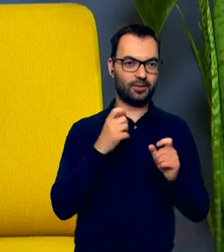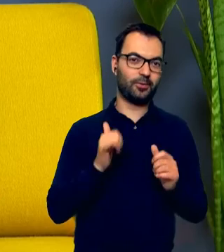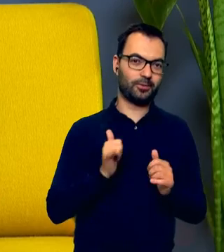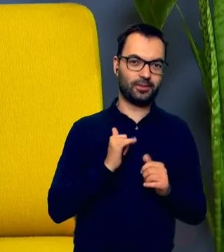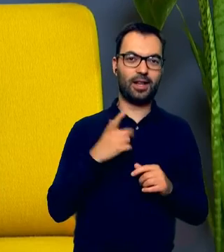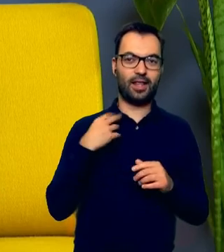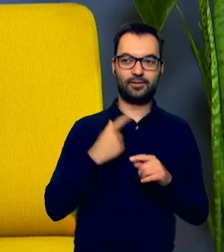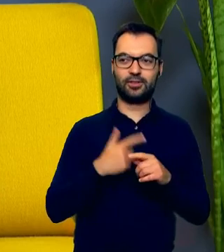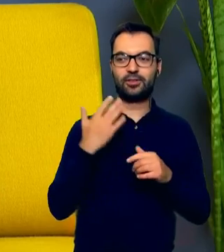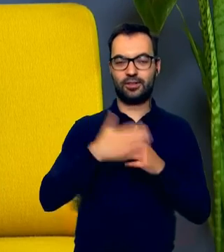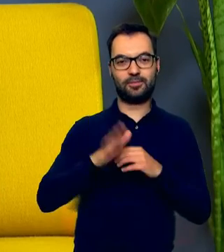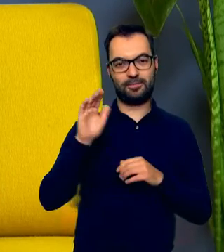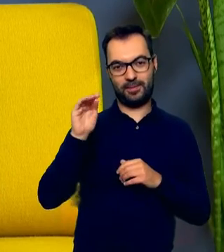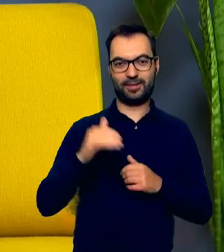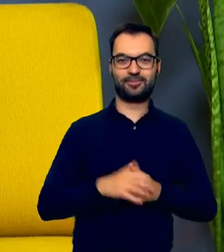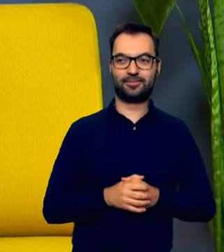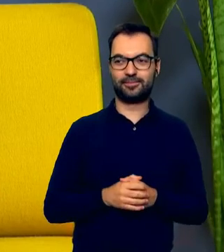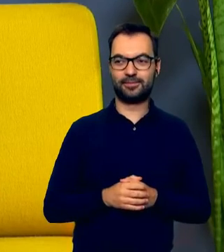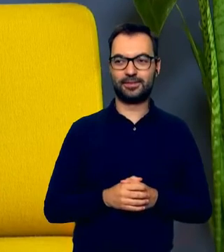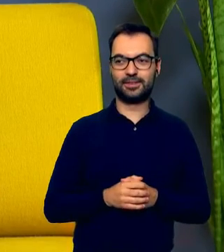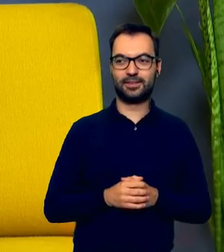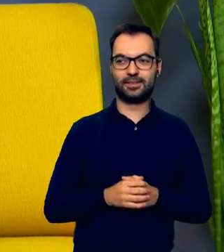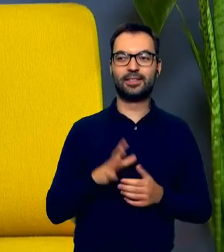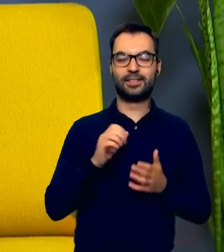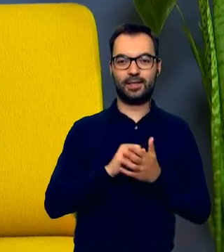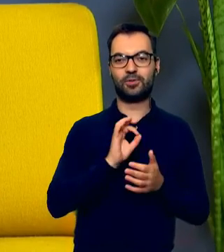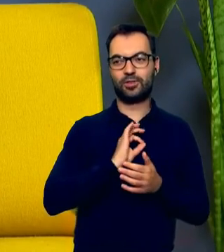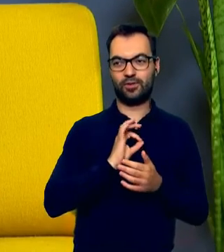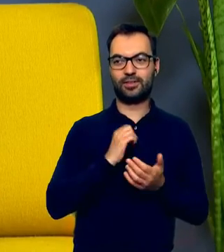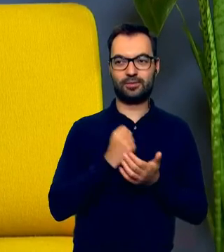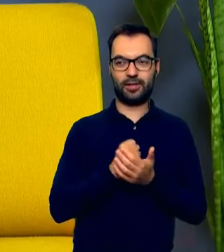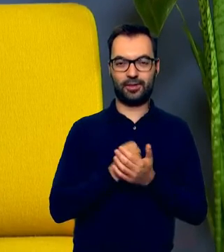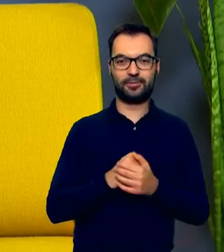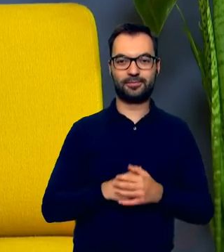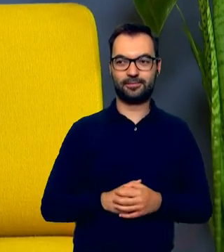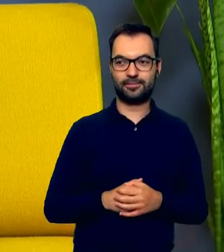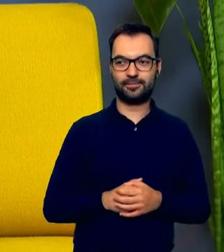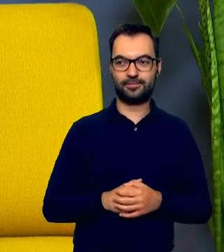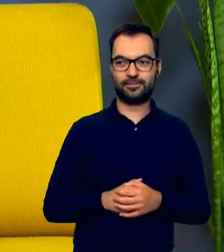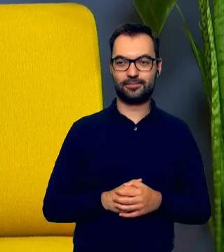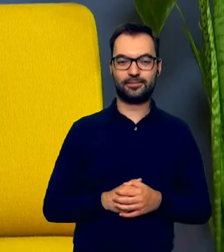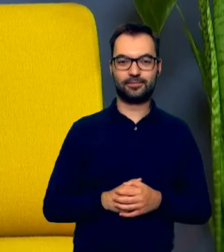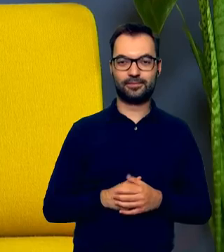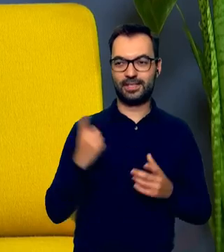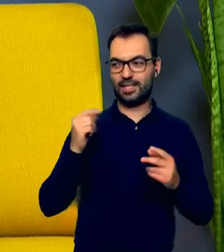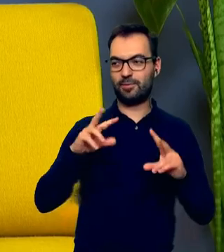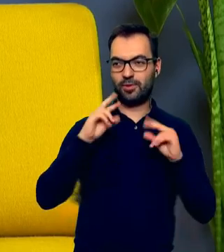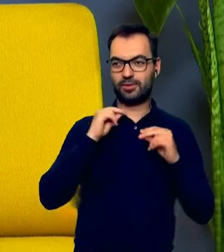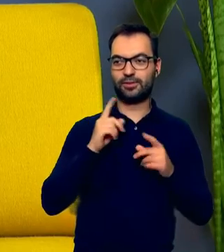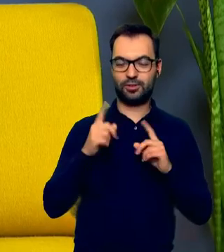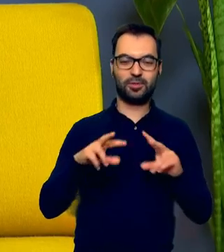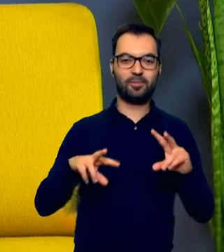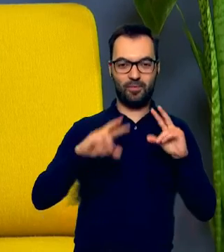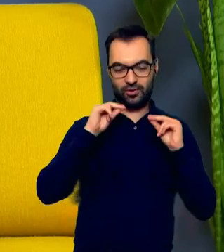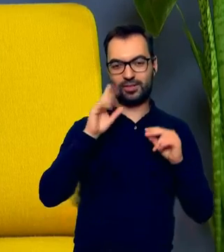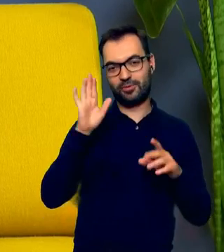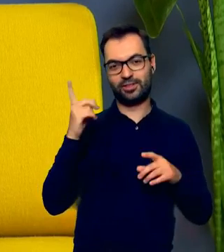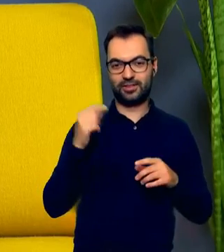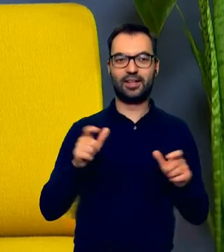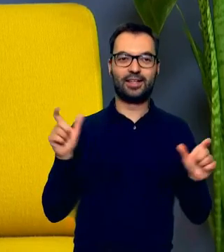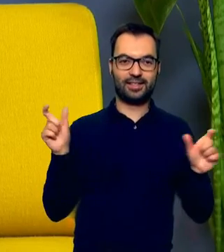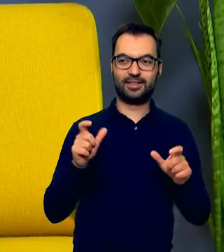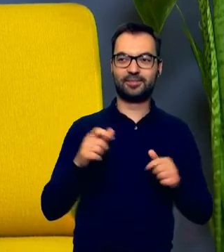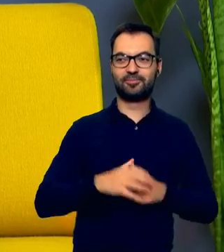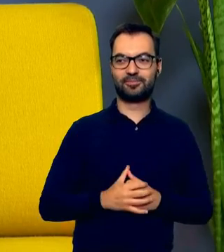lat 20. To już my znikamy i teraz zajmiemy się swoimi sprawami. Idziemy na botoks po prostu. Szybki botoks, a potem do